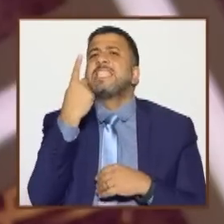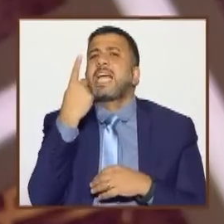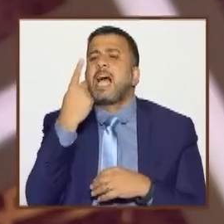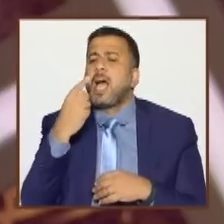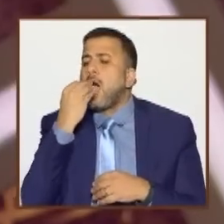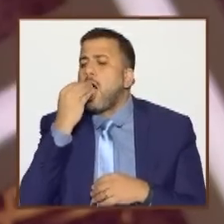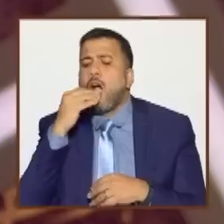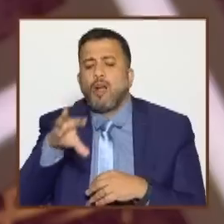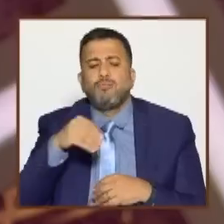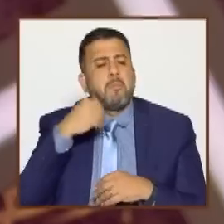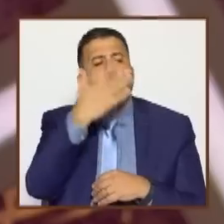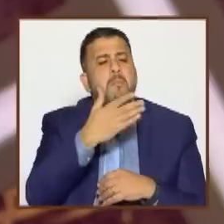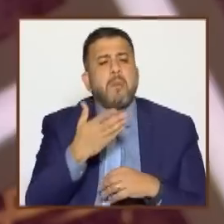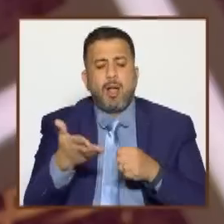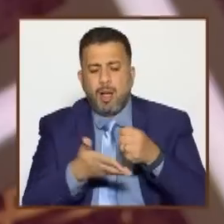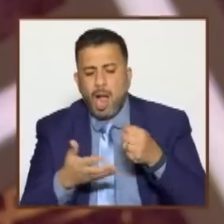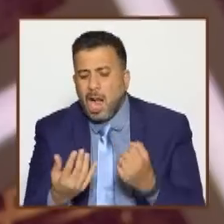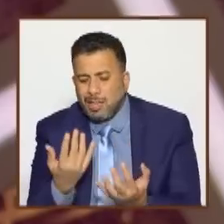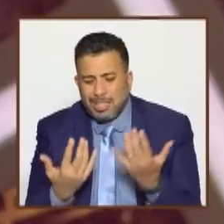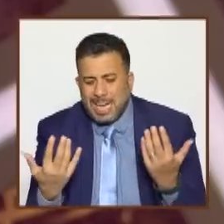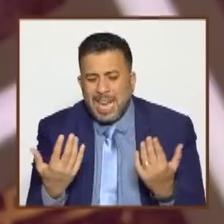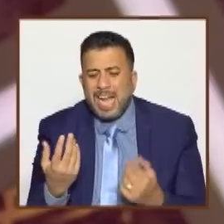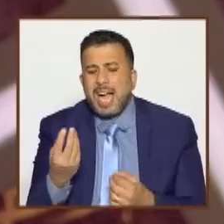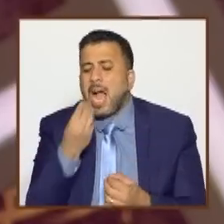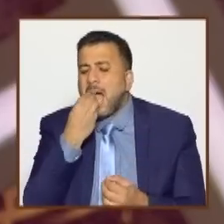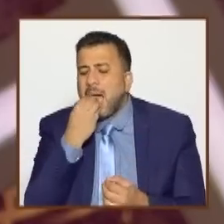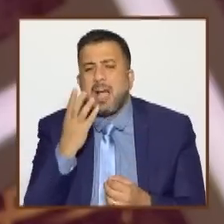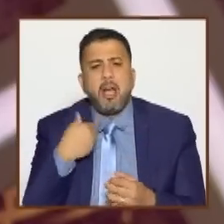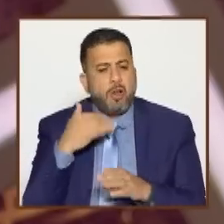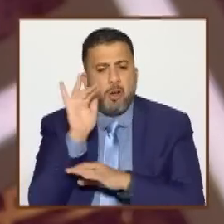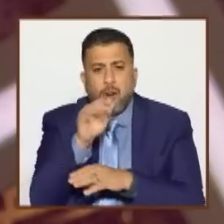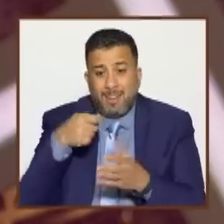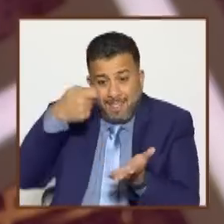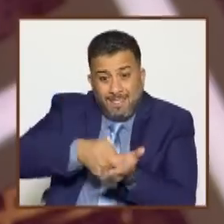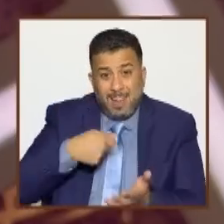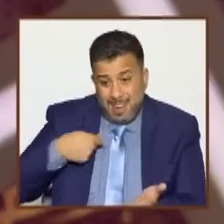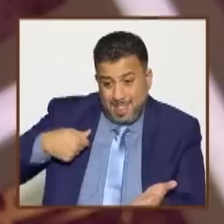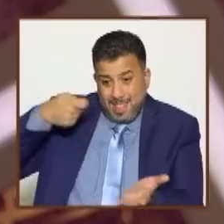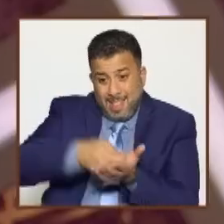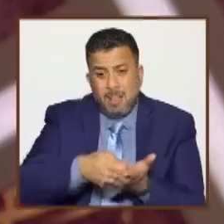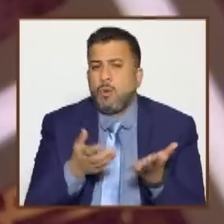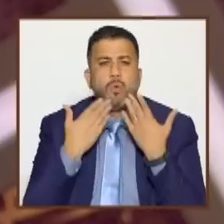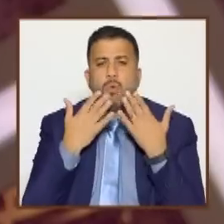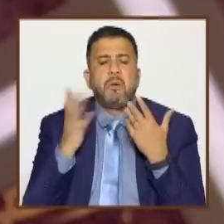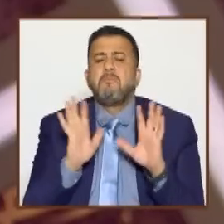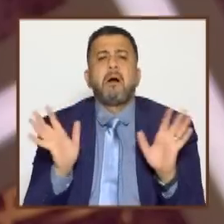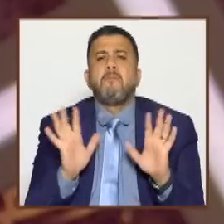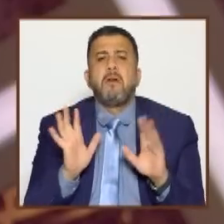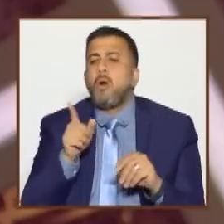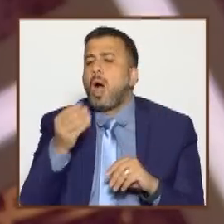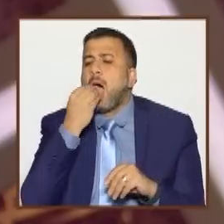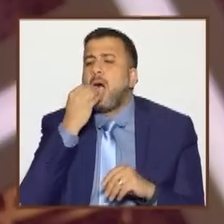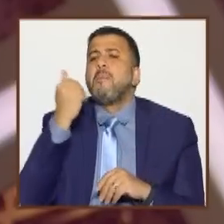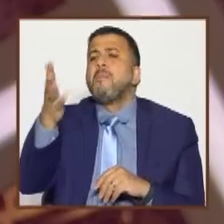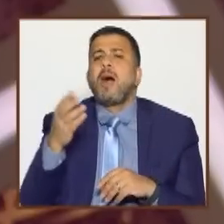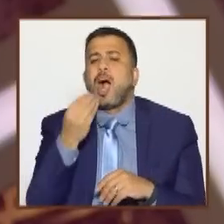الحول، يعني ترعى تأكل العشب سنة كاملة أو ستة أشهر فأكثر مثلا، أو ستة أشهر،